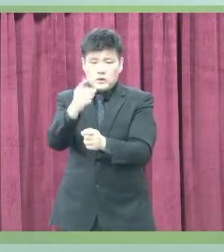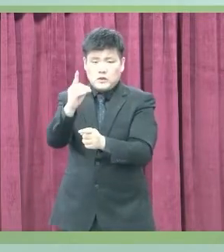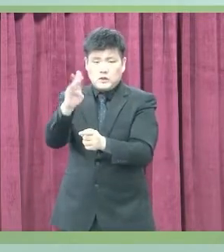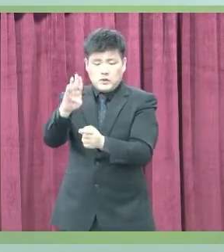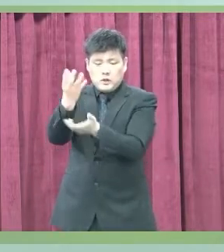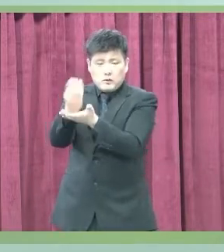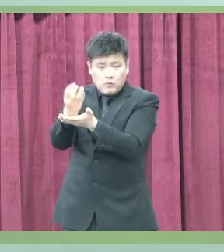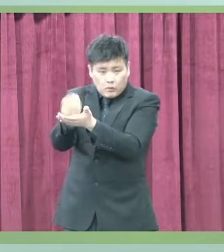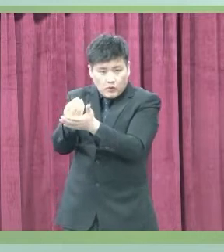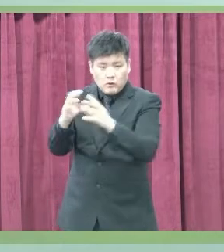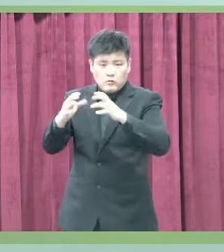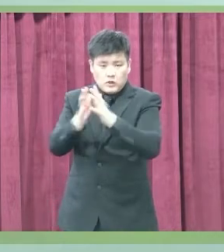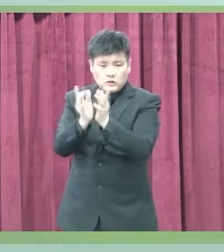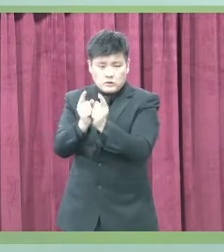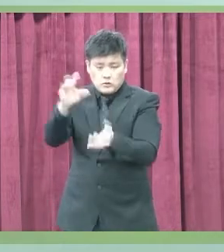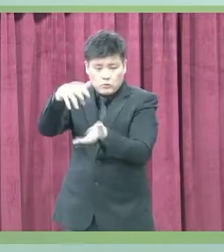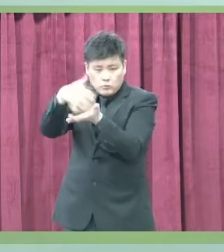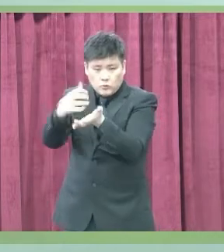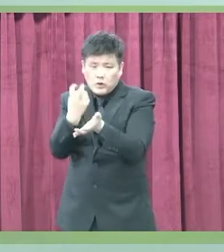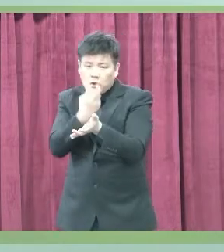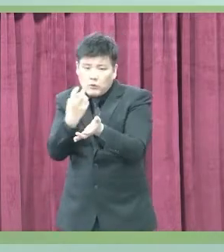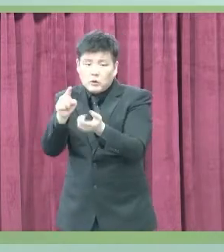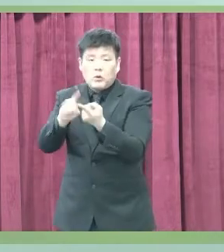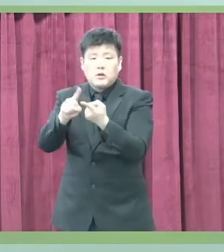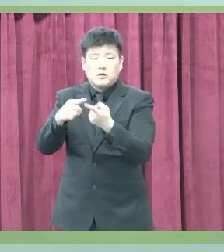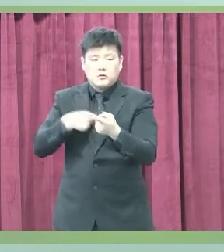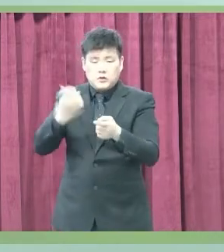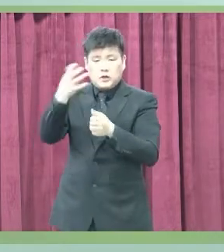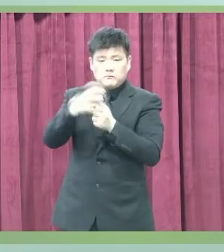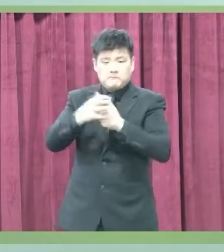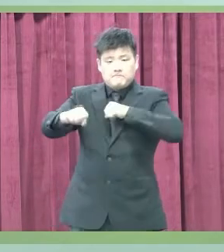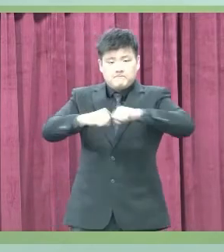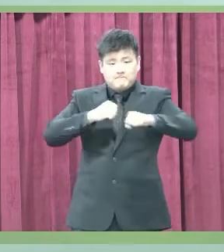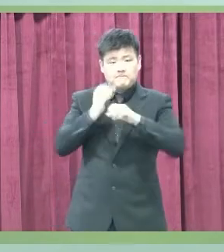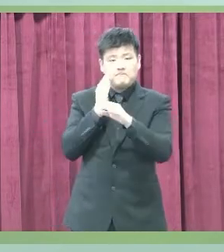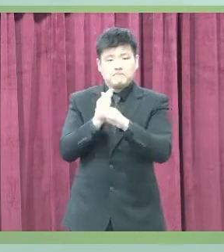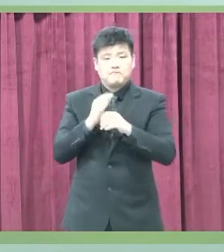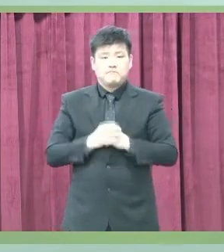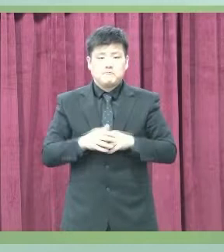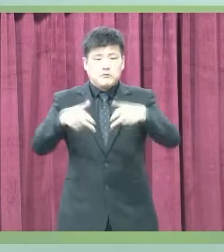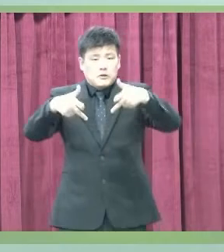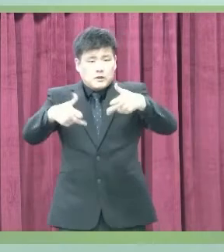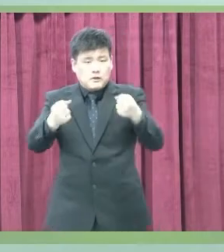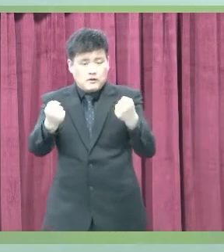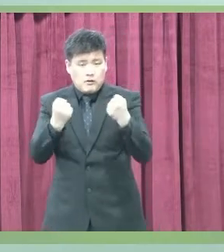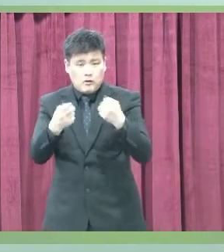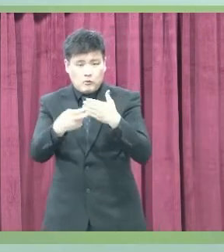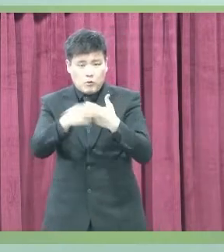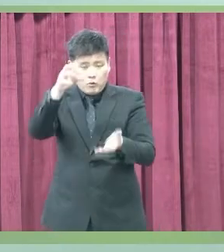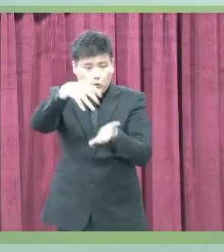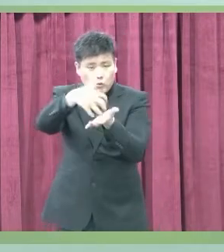지식정보 산출을 하게끔 되어 있는데 이를 지금 수행을 하고 있습니다. 그래서 장애인 건강보건